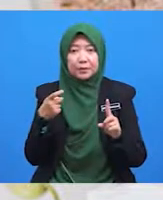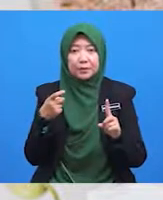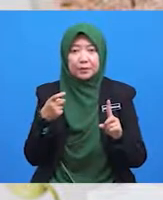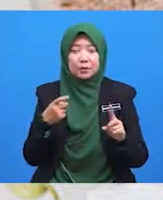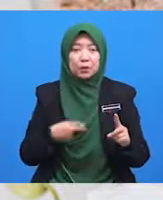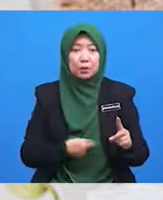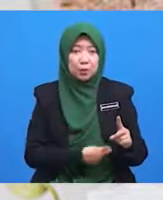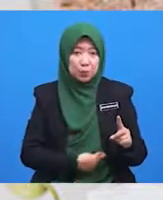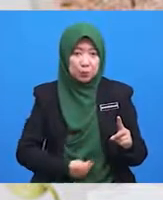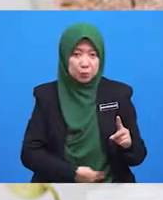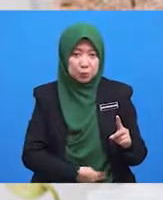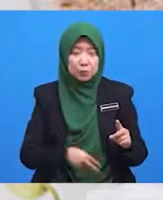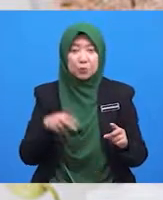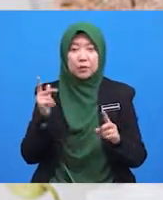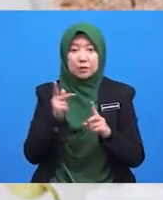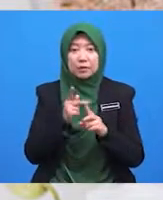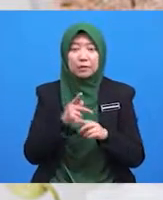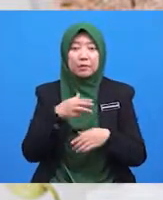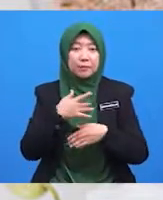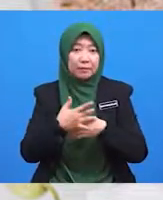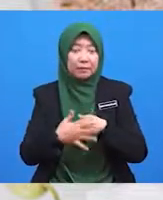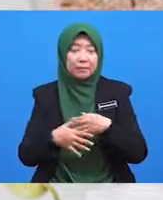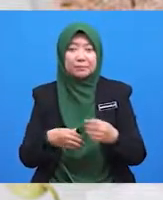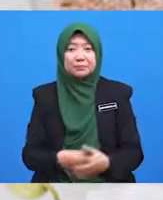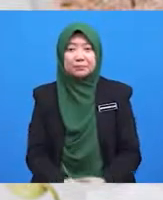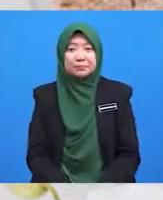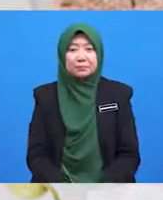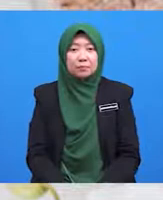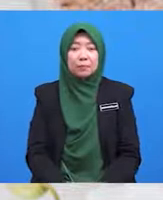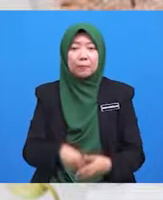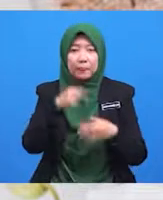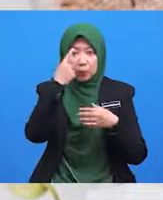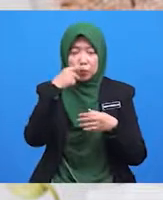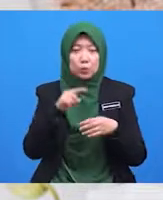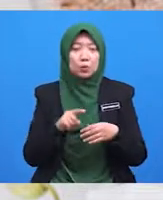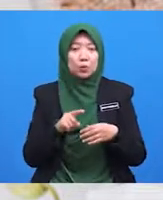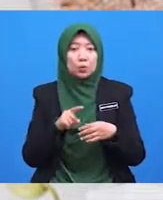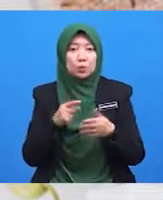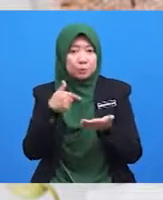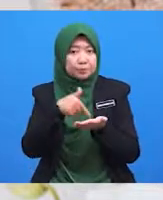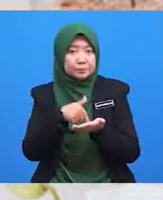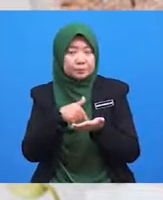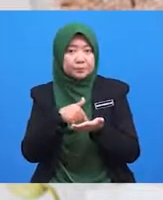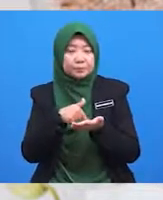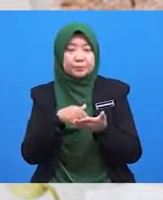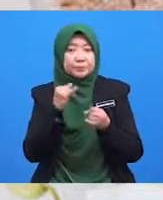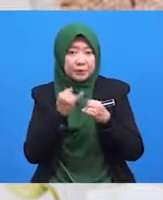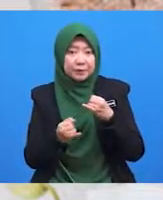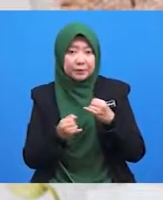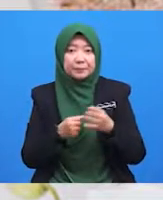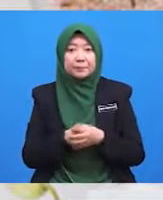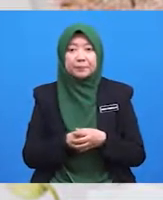usus ke saluran peredaran darah. Untuk fungsi sistem limfatik yang